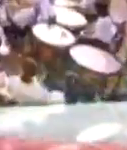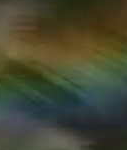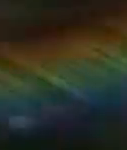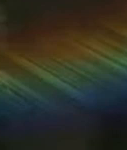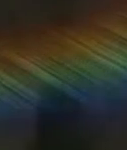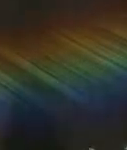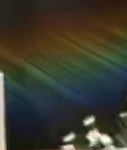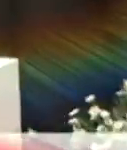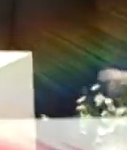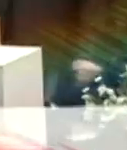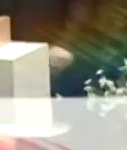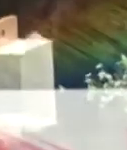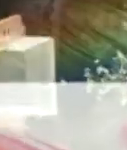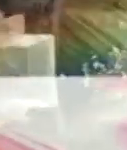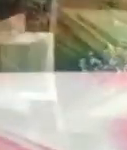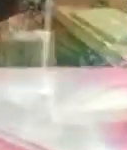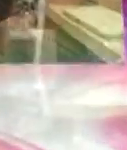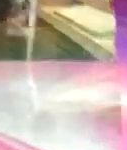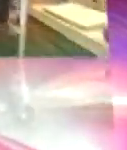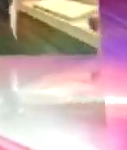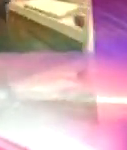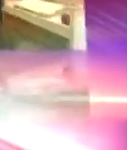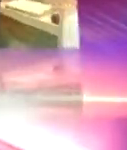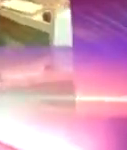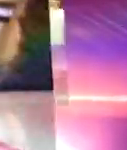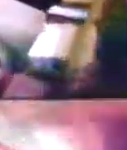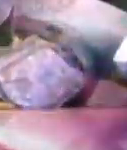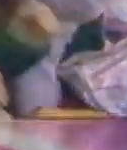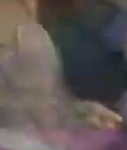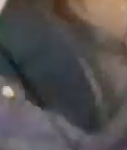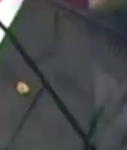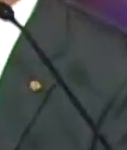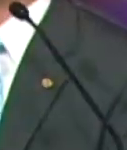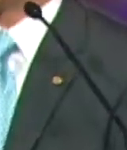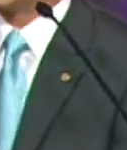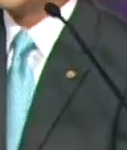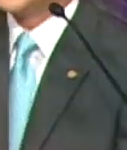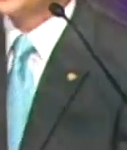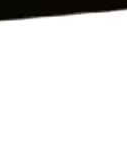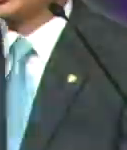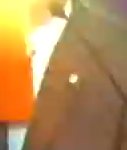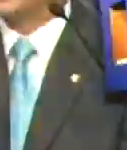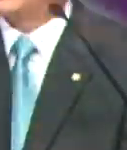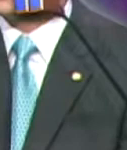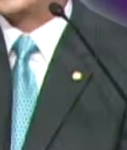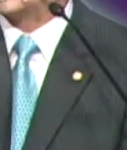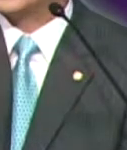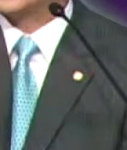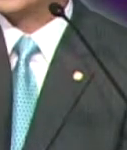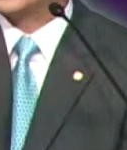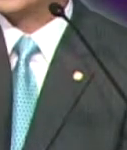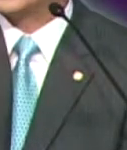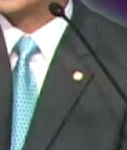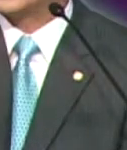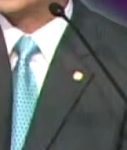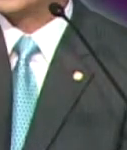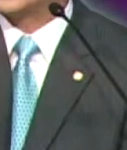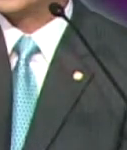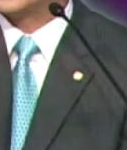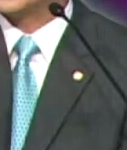믿는 것보다 더 큰 축복이 없습니다 왜냐하면 예수님이 우리의 절대 희망이 되시기 때문인 것입니다